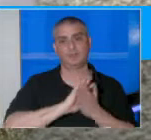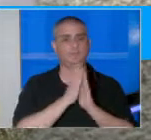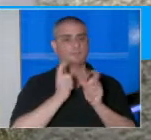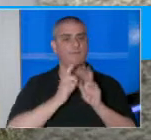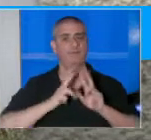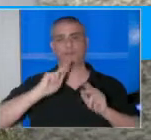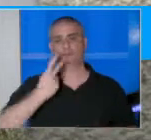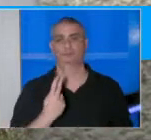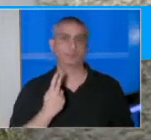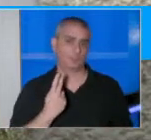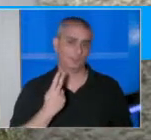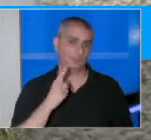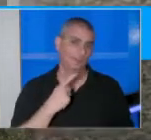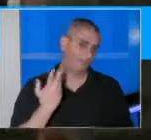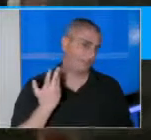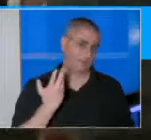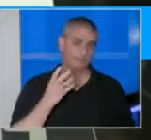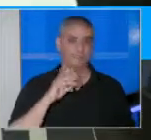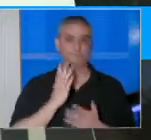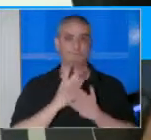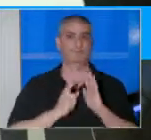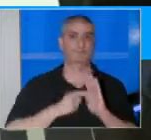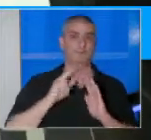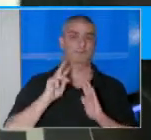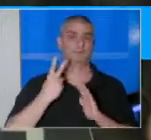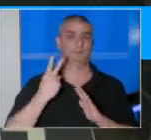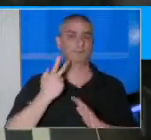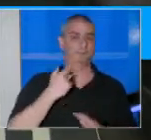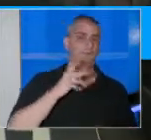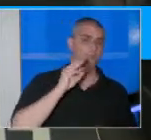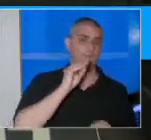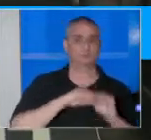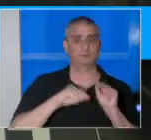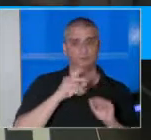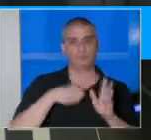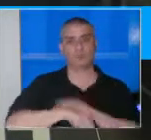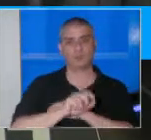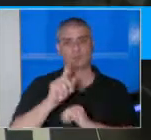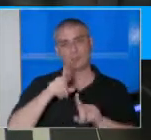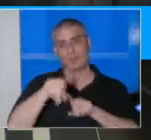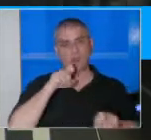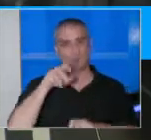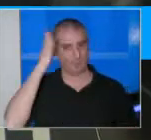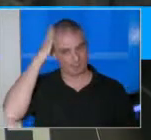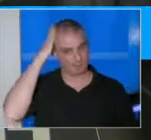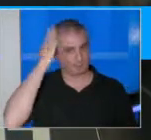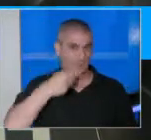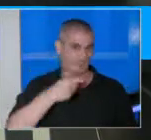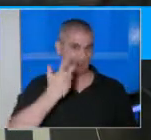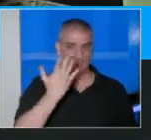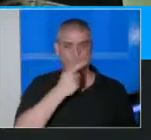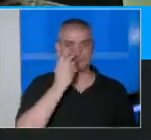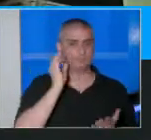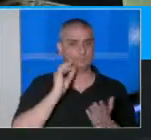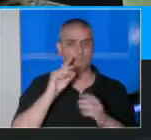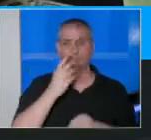בגודלה, והדבר, הפעם השנייה, שהיא משתמש במונחי כדורגל, הכניס גול לבנט, כשהעביר